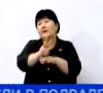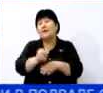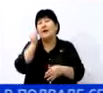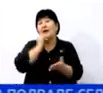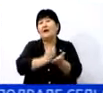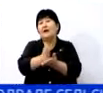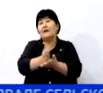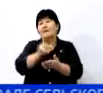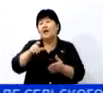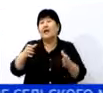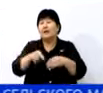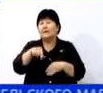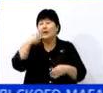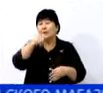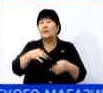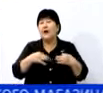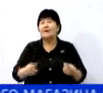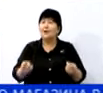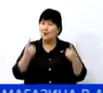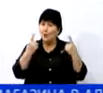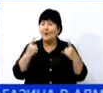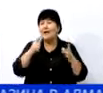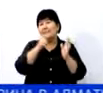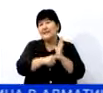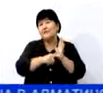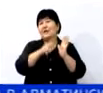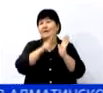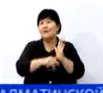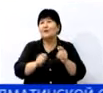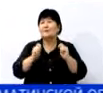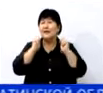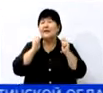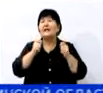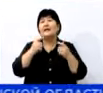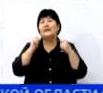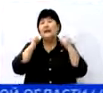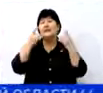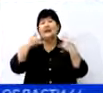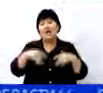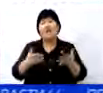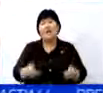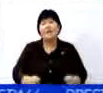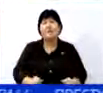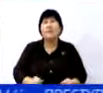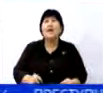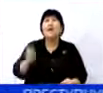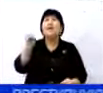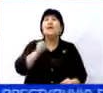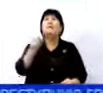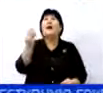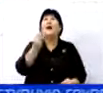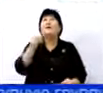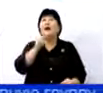ветеранам компании, которые в этом году отмечают юбилей – 70-80 лет со дня рождения. Ермекбай